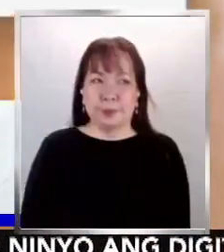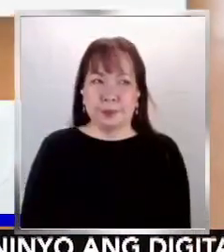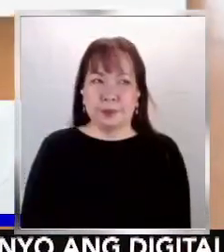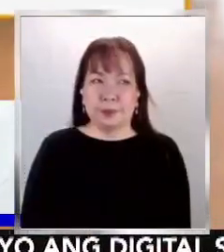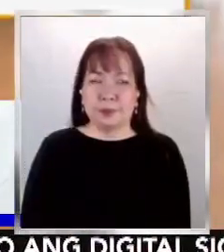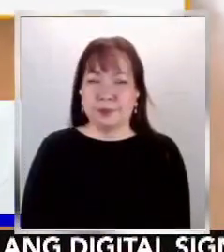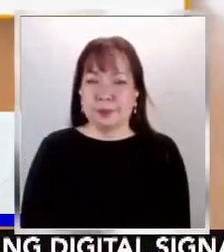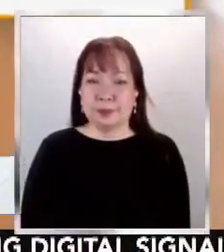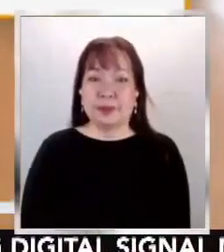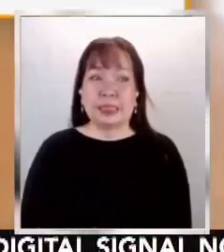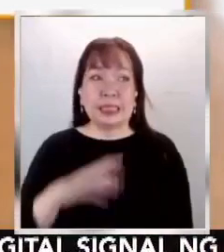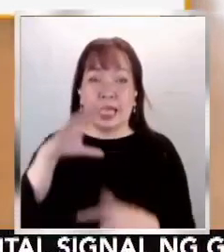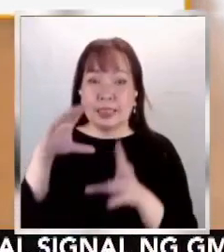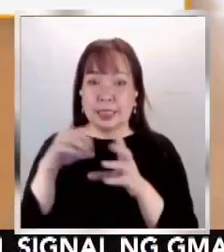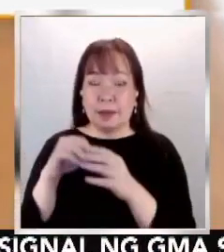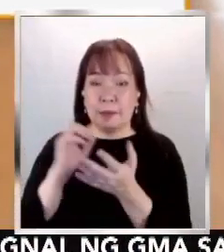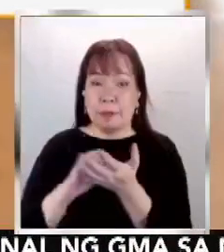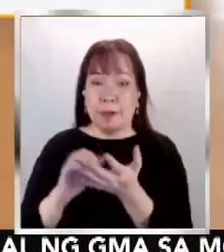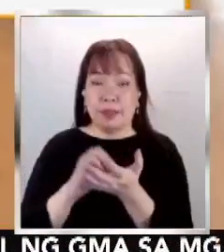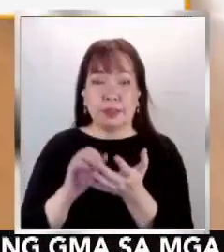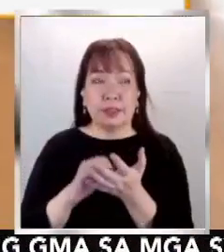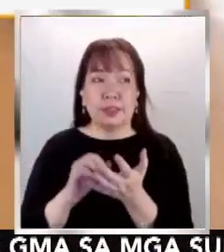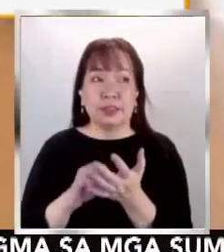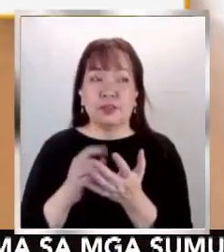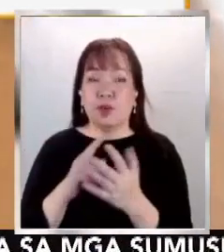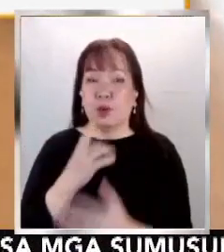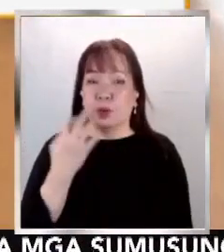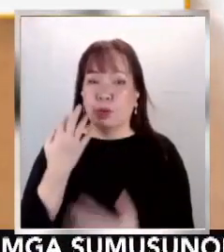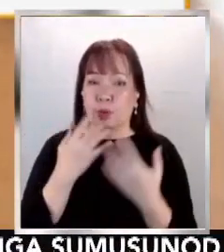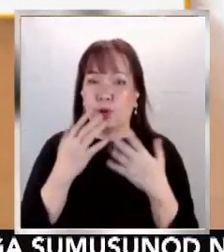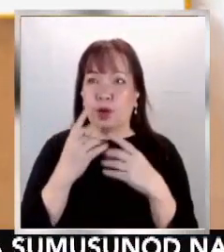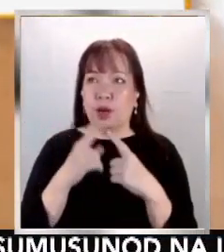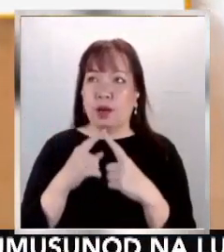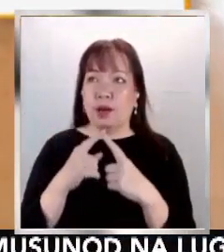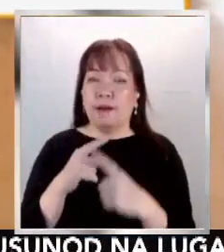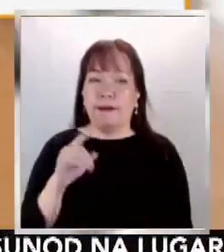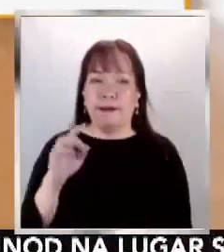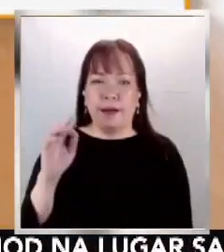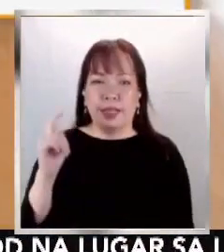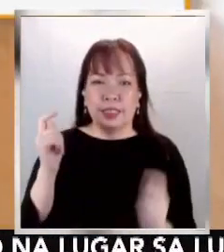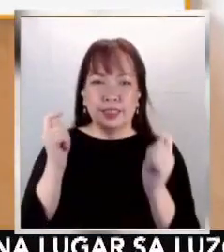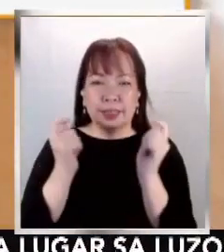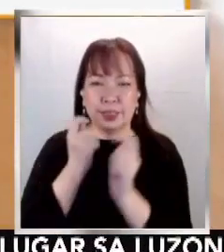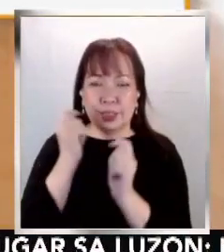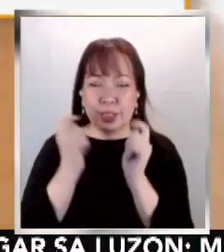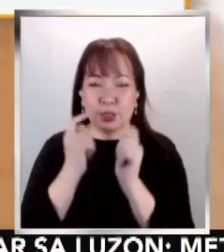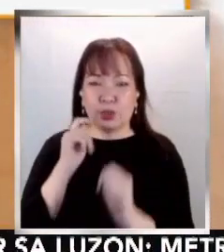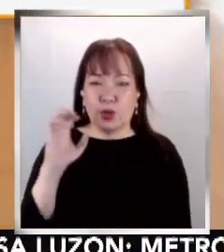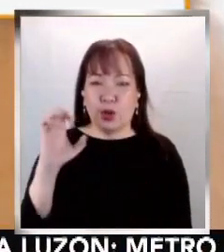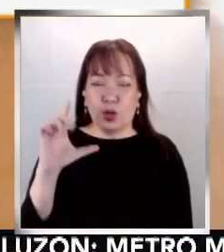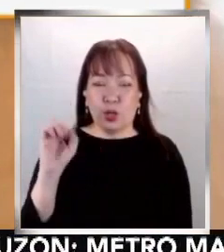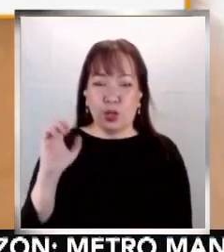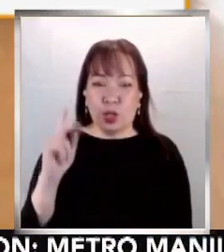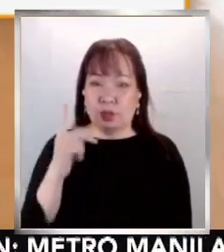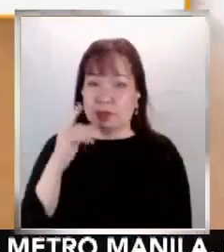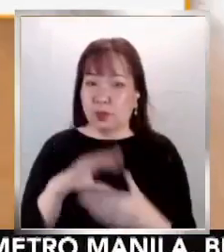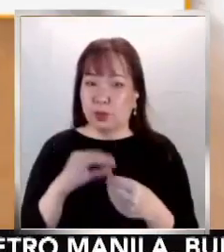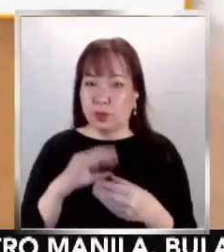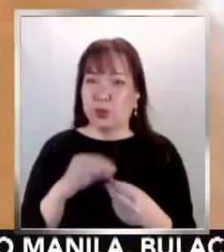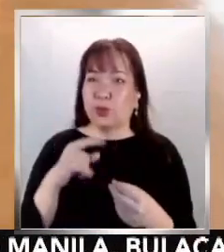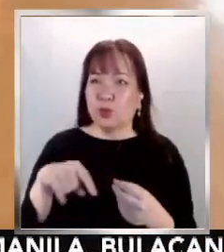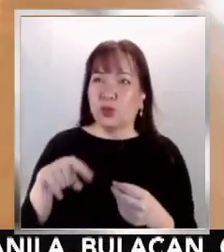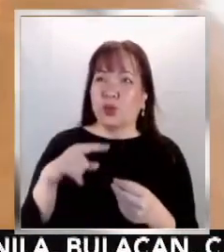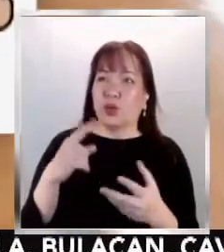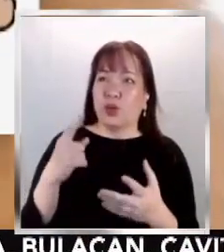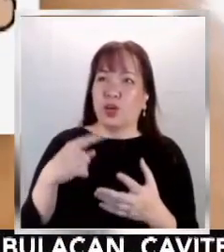Bahagi daw ito ng birthday prod ni Kpok Wang para sa countdown variety show na TikTok Clock. Biro pa ni Kpok Wang, kinaya pa naman daw ng kanyang